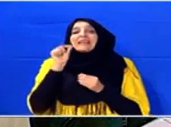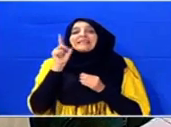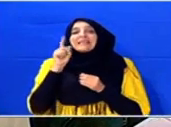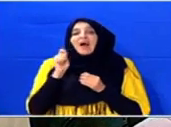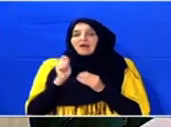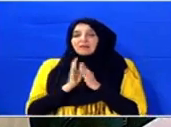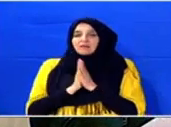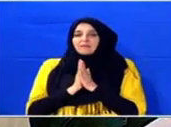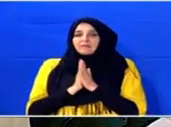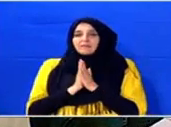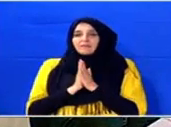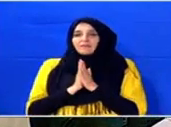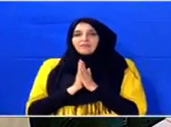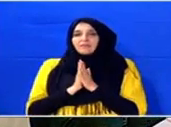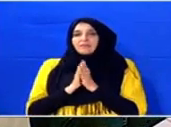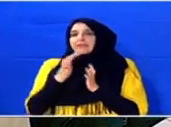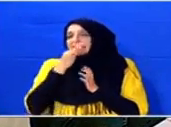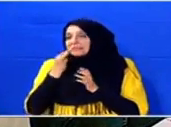20 دينار